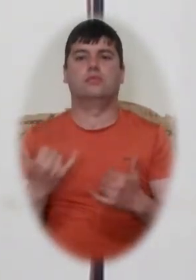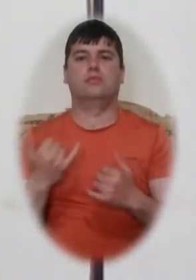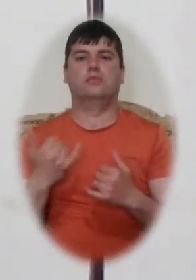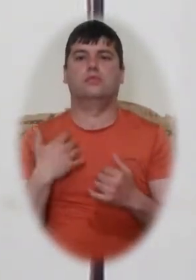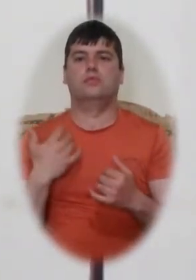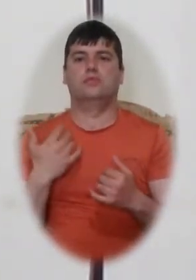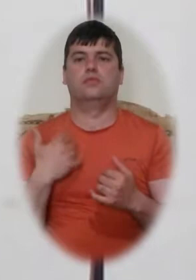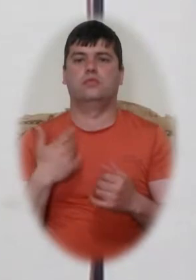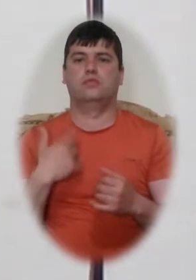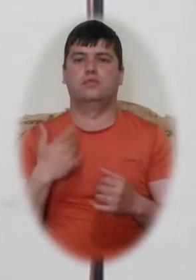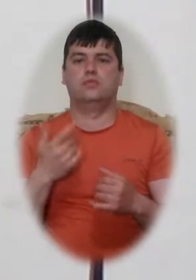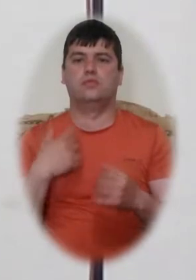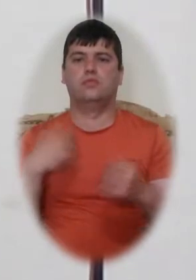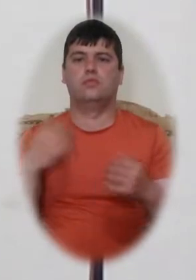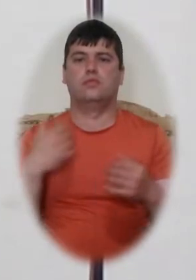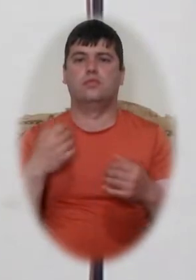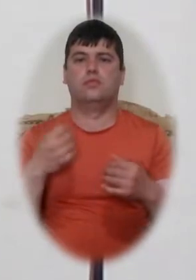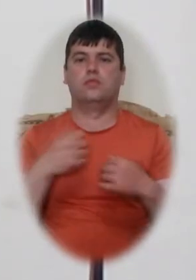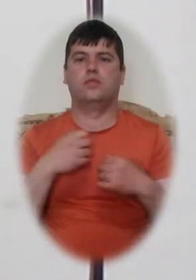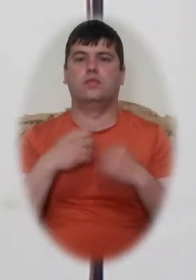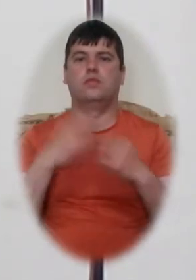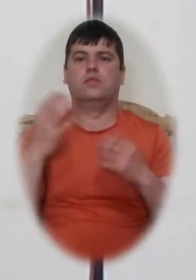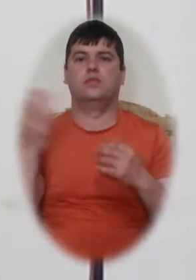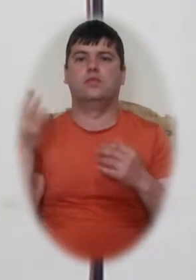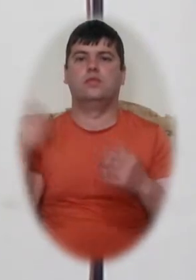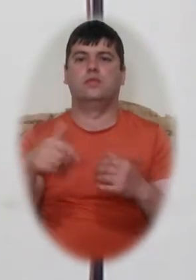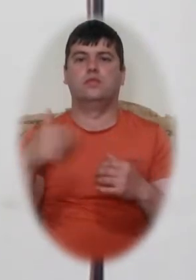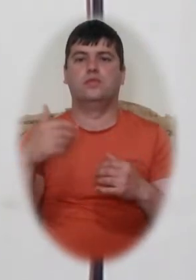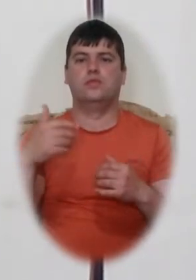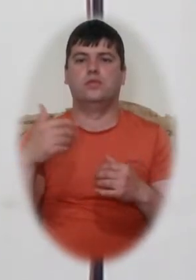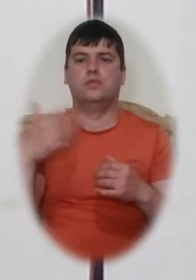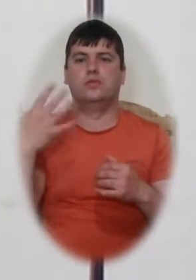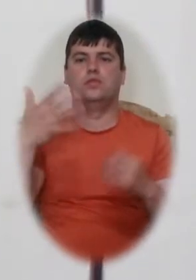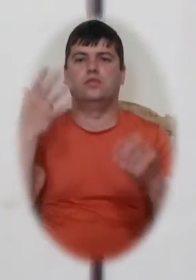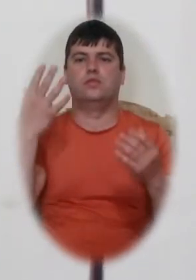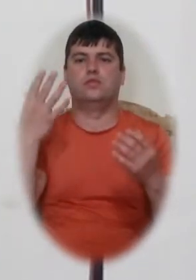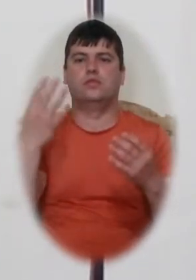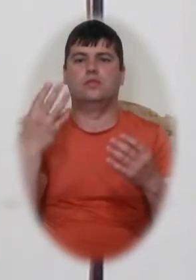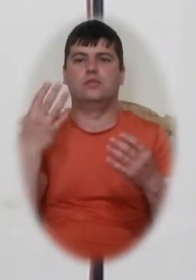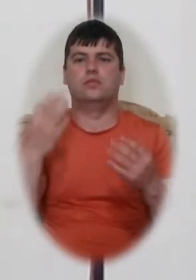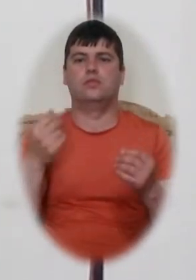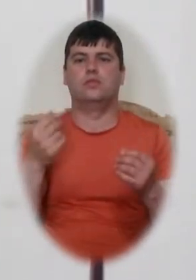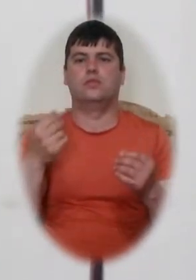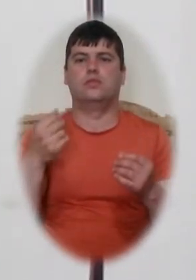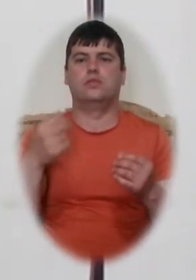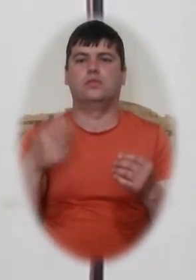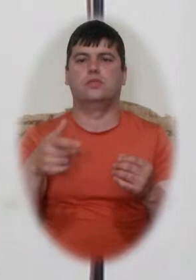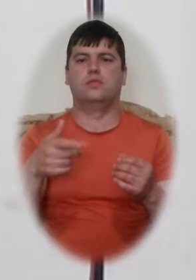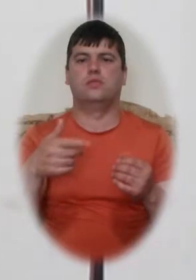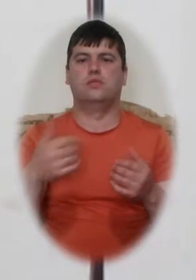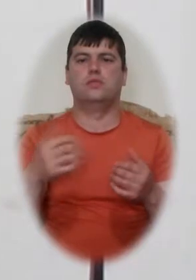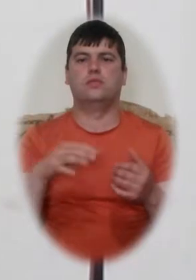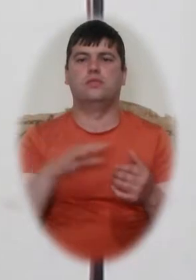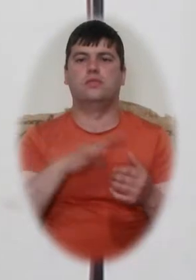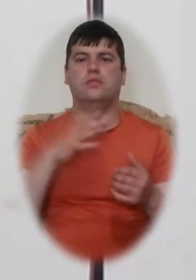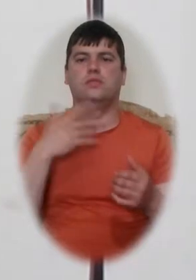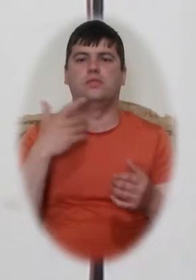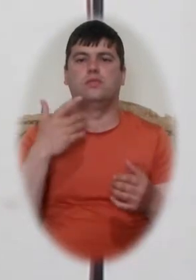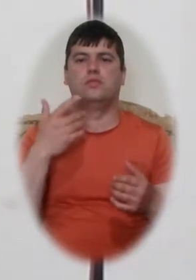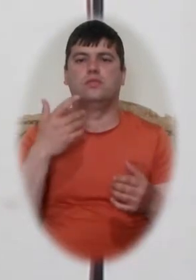մեք նշում ենք հոգի գանուստի օրը, որը որ իրապես տեղի է ունեցել